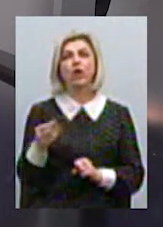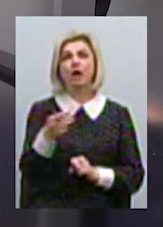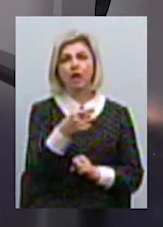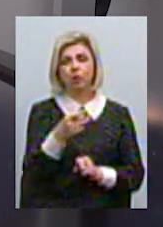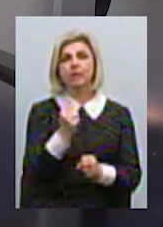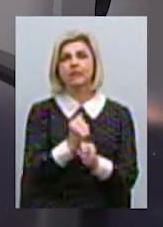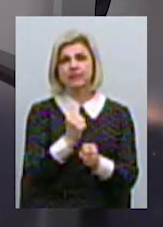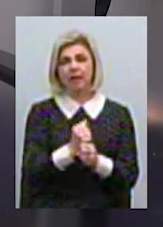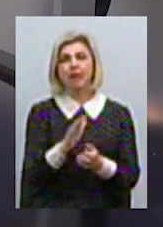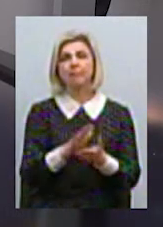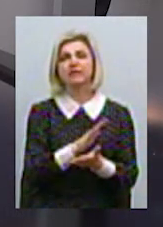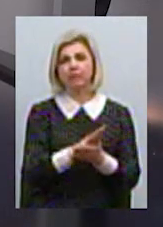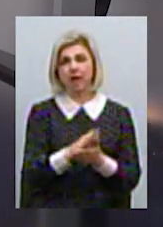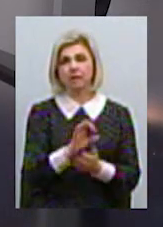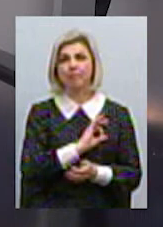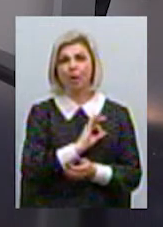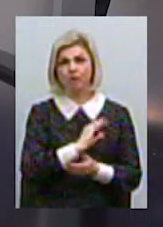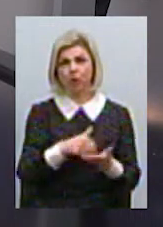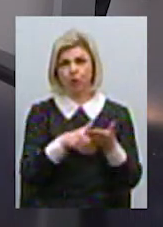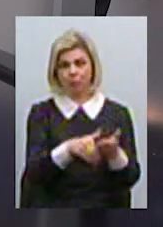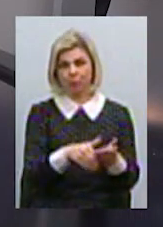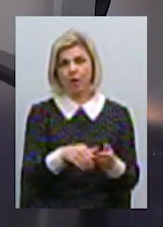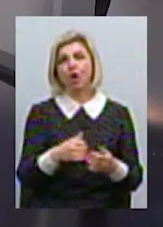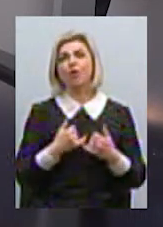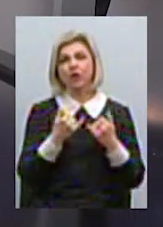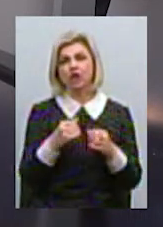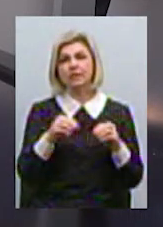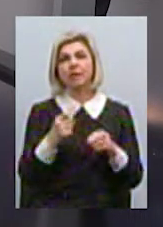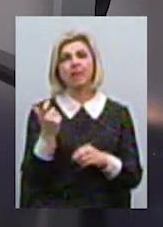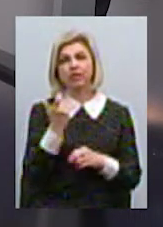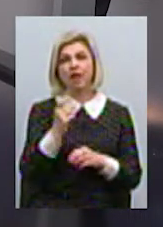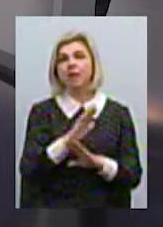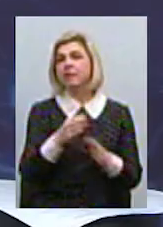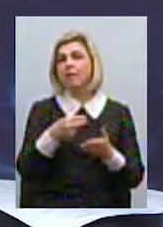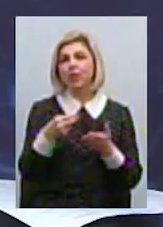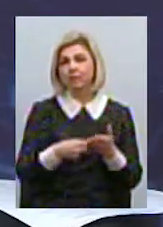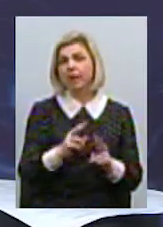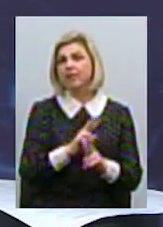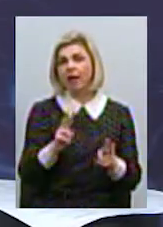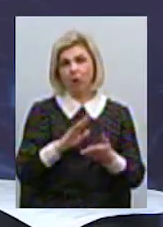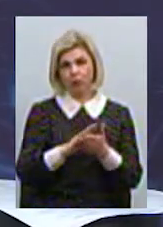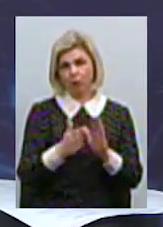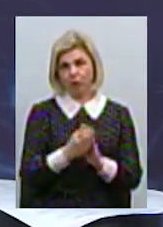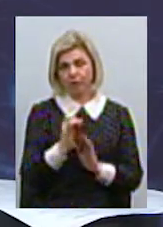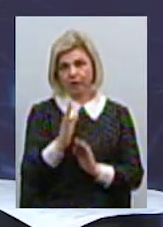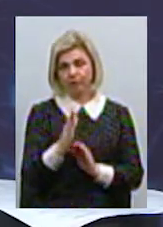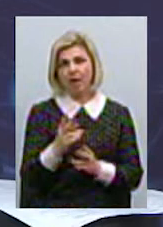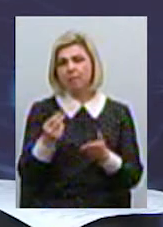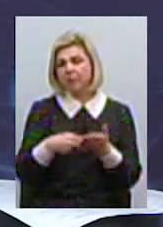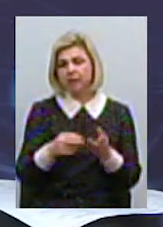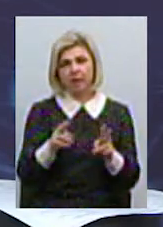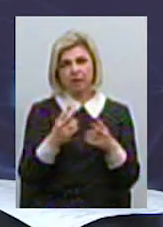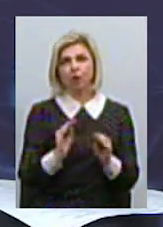безкоштовної правової допомоги. Будь ласка, шановні наші землевласники, не підписуйте ніяких договорів, не підписуйте ніяких додаткових